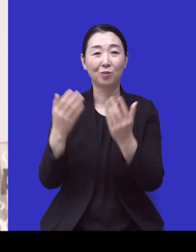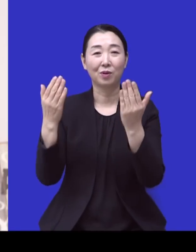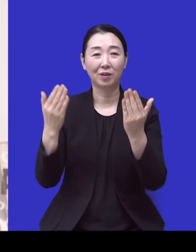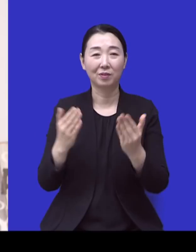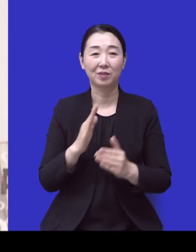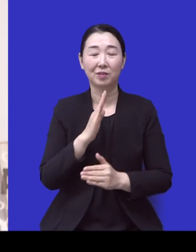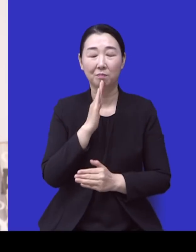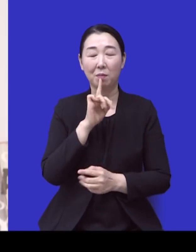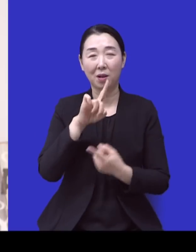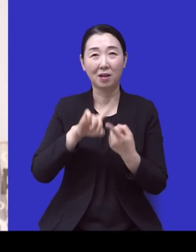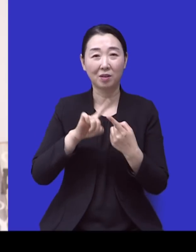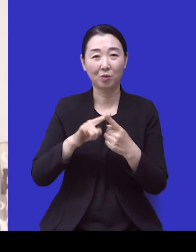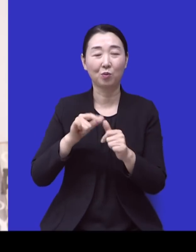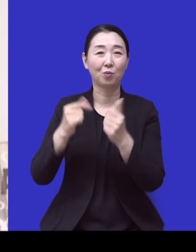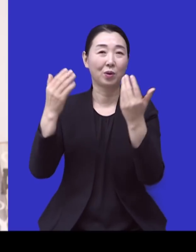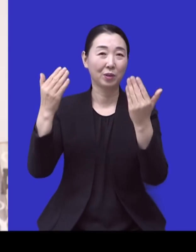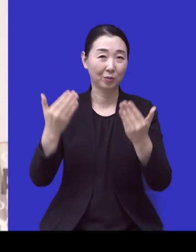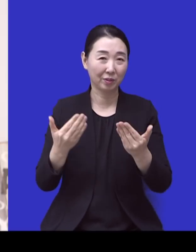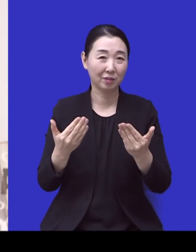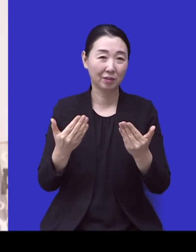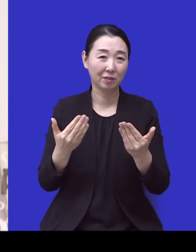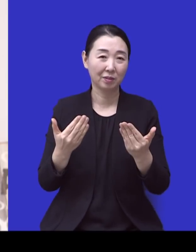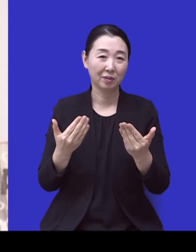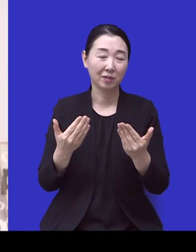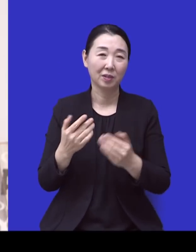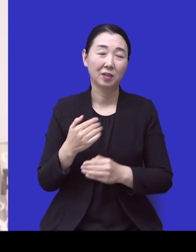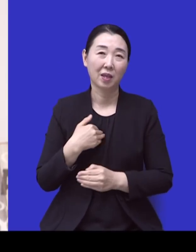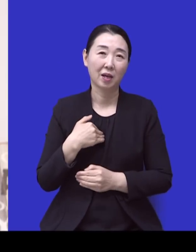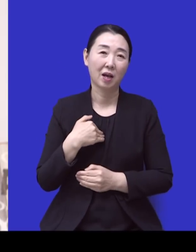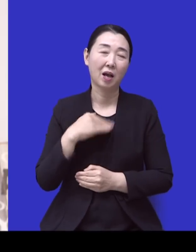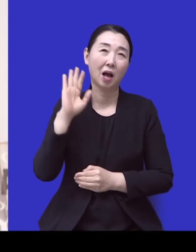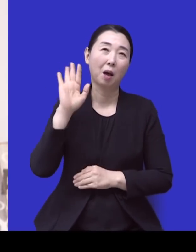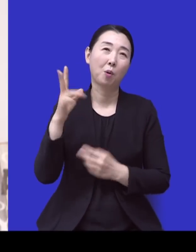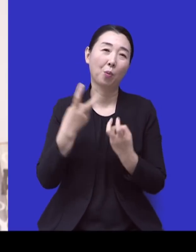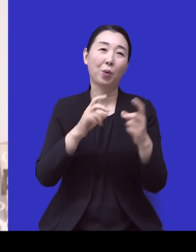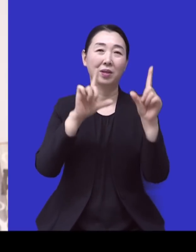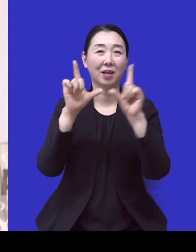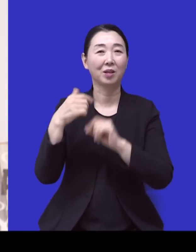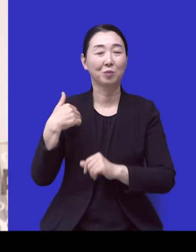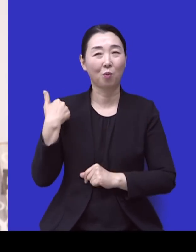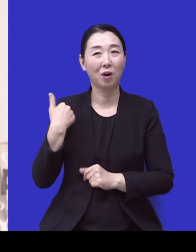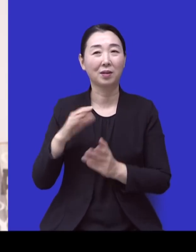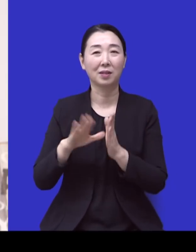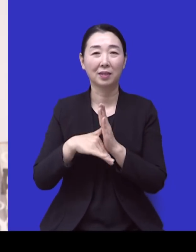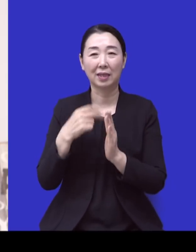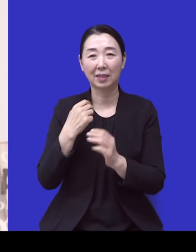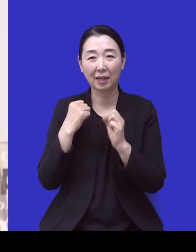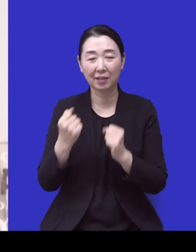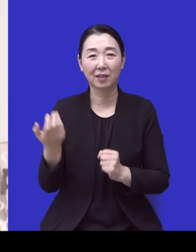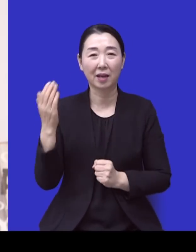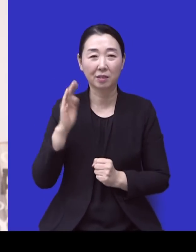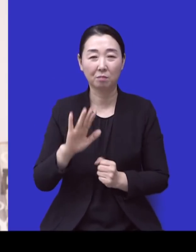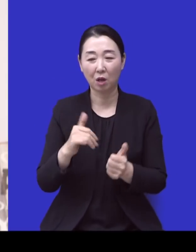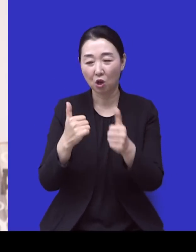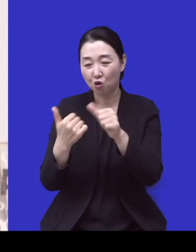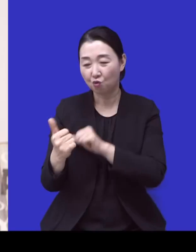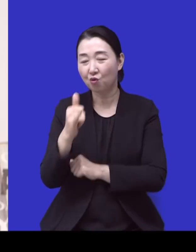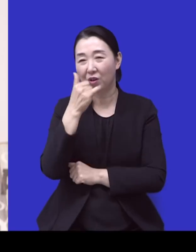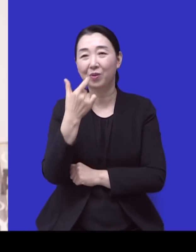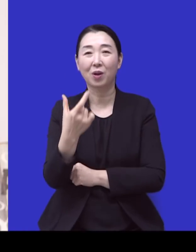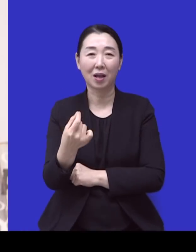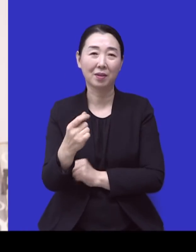구원해주신, 진짜 말 그대로 구원해주신, 제가 어떻게 살아갈지 모를 때 정말 살아있어도 죽어 있었던 것